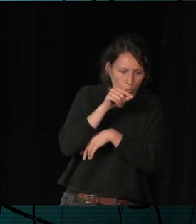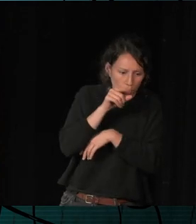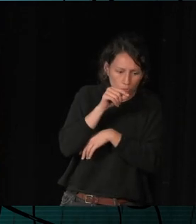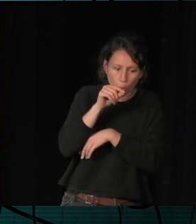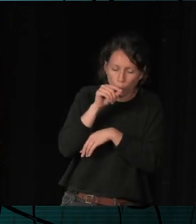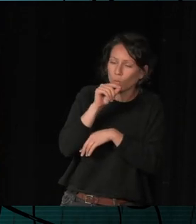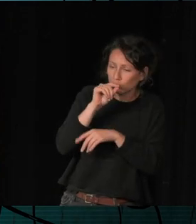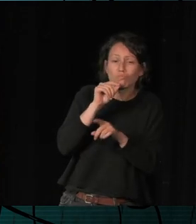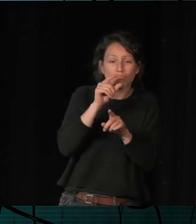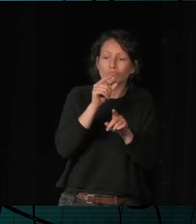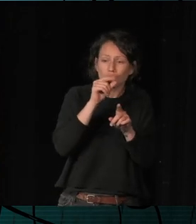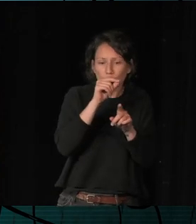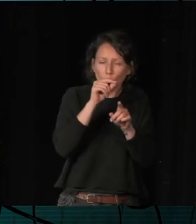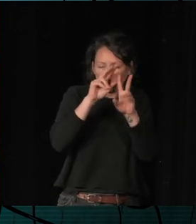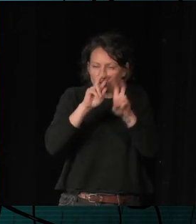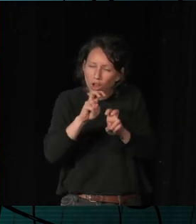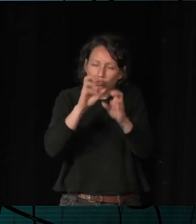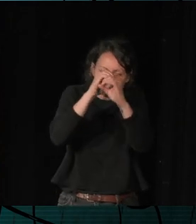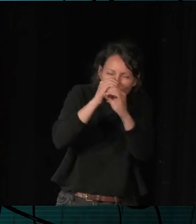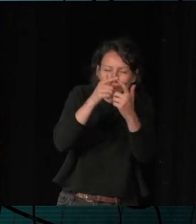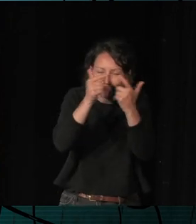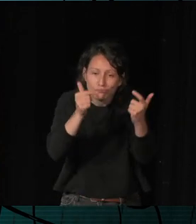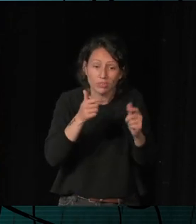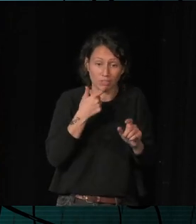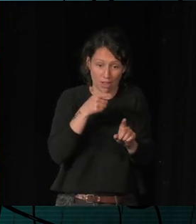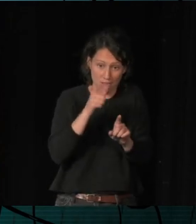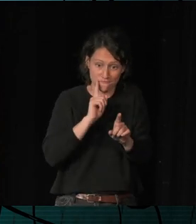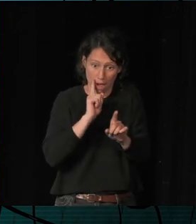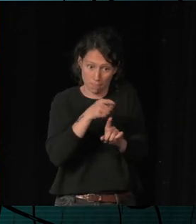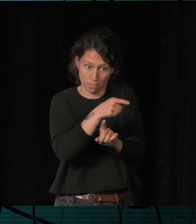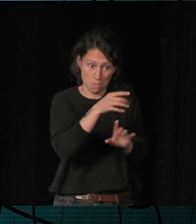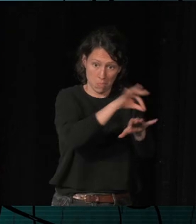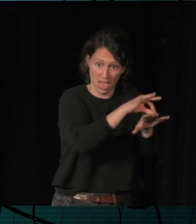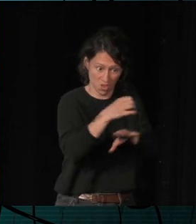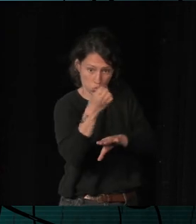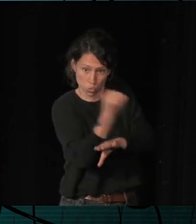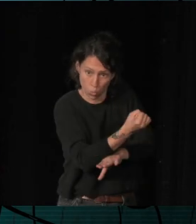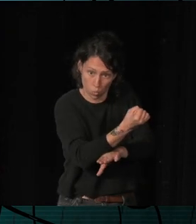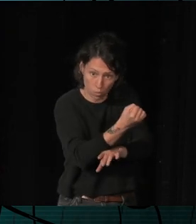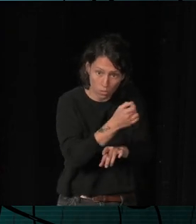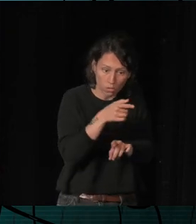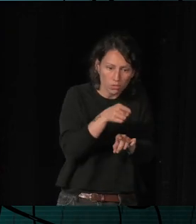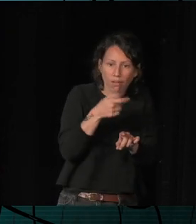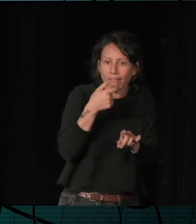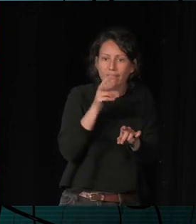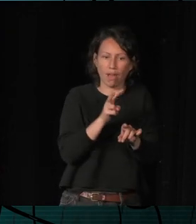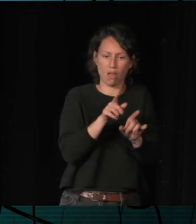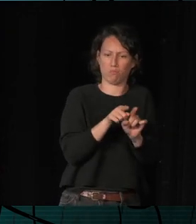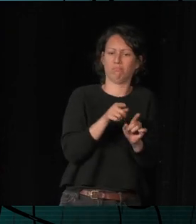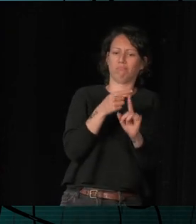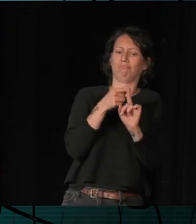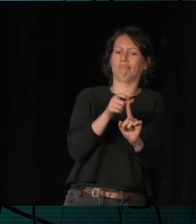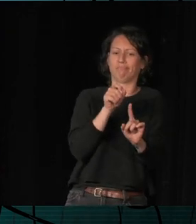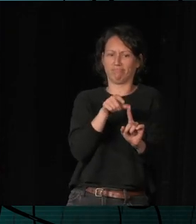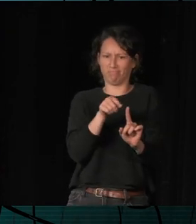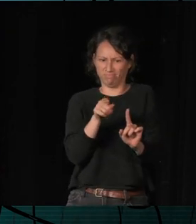fait on se rend compte que c'est une femme qui a tué son mari et qu'on n'a peut-être aucune raison de la croire, et y compris de croire ce qu'elle a dit auparavant. Et ça, c'est quelque chose que je trouve absolument